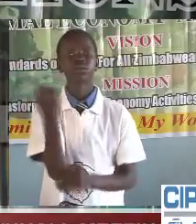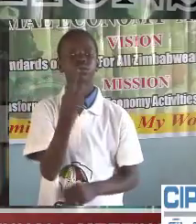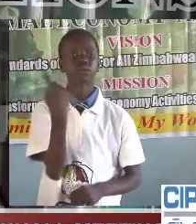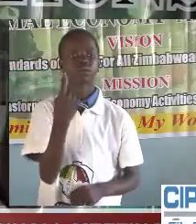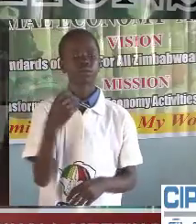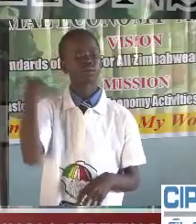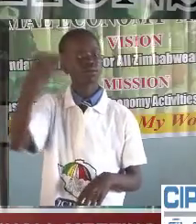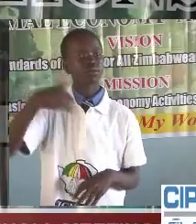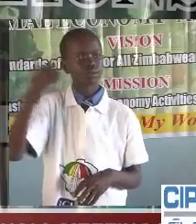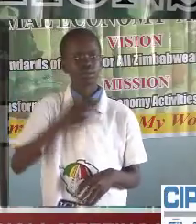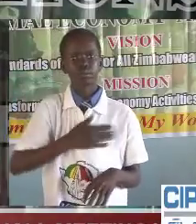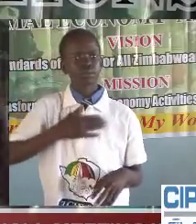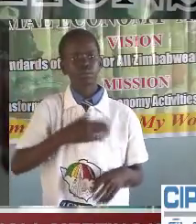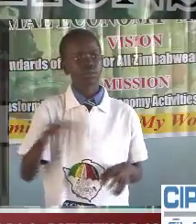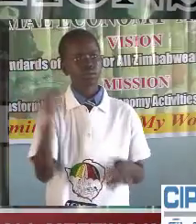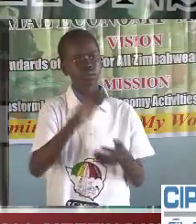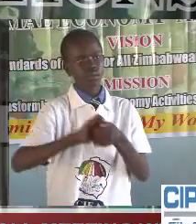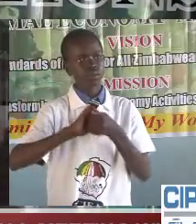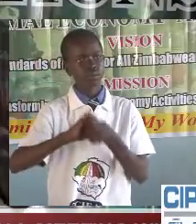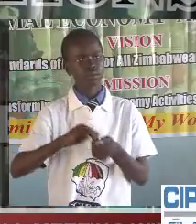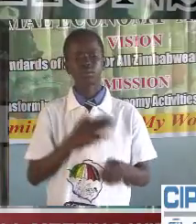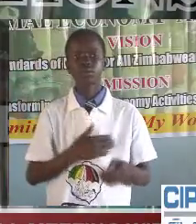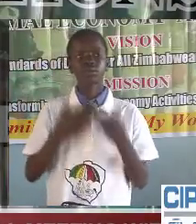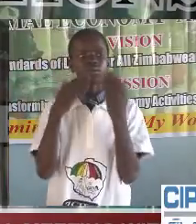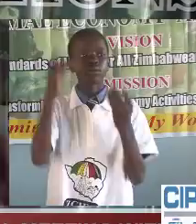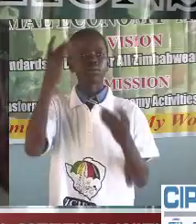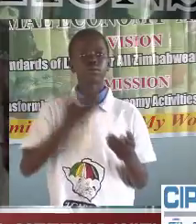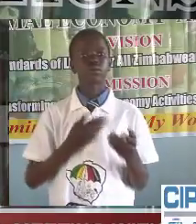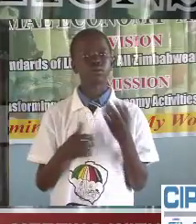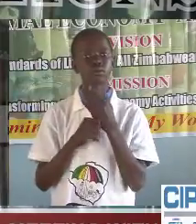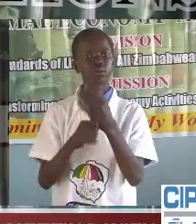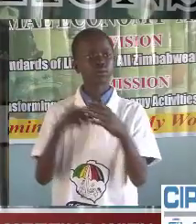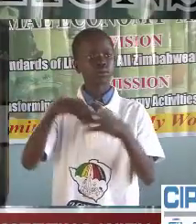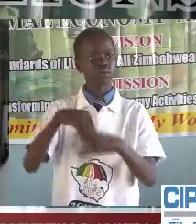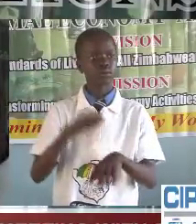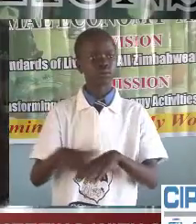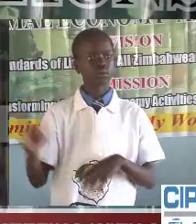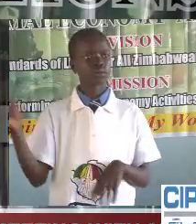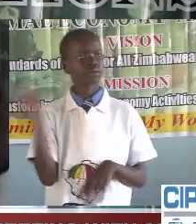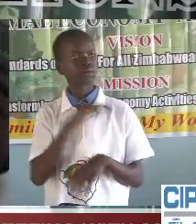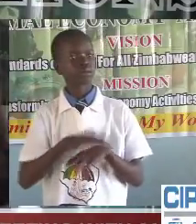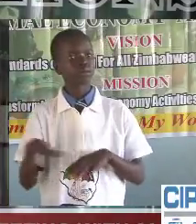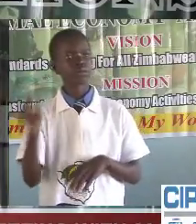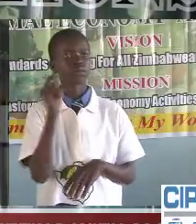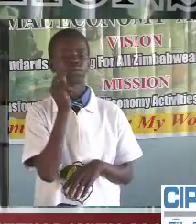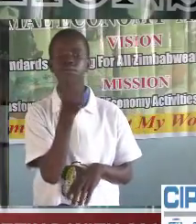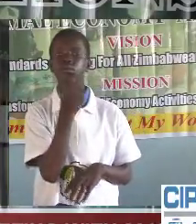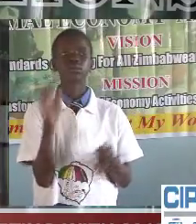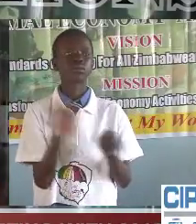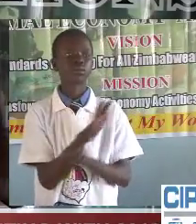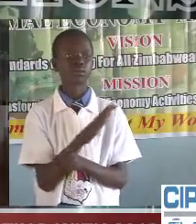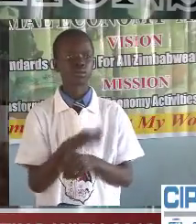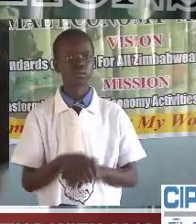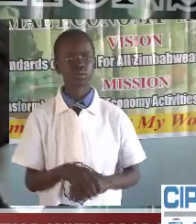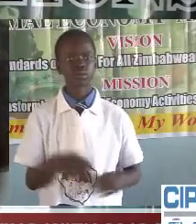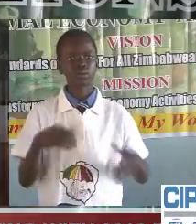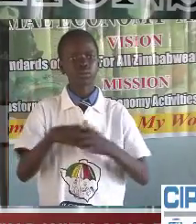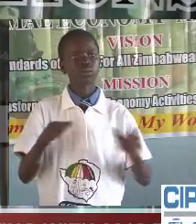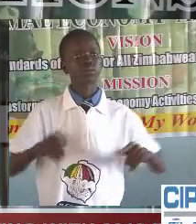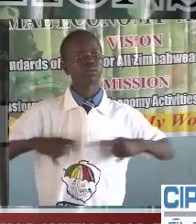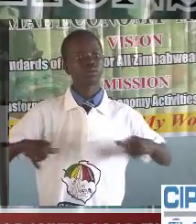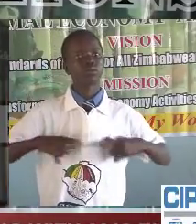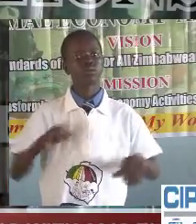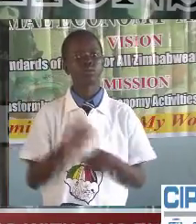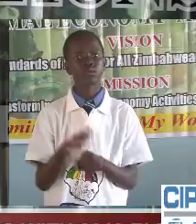tichiwirirana. Ndinokutendai kuti Mwari atitungamirire program yedu ipere murunyararo rwatinonyanya